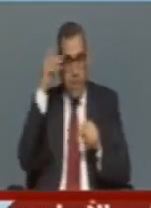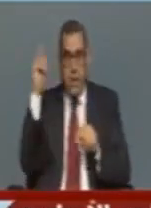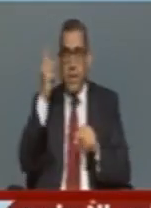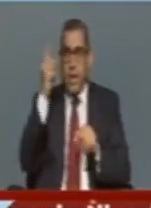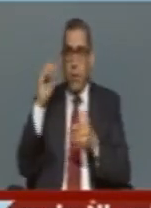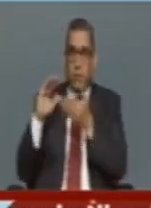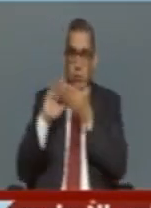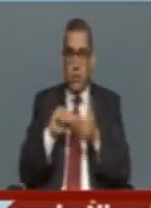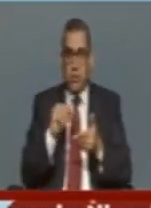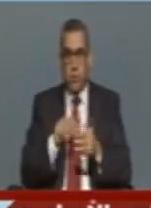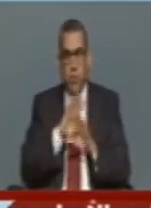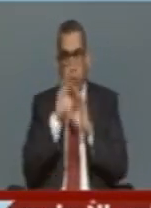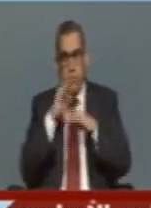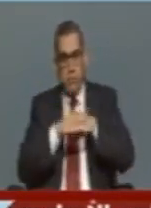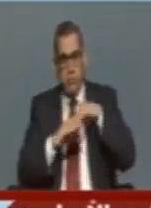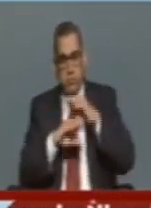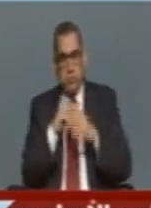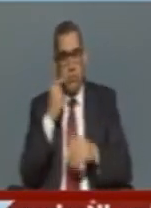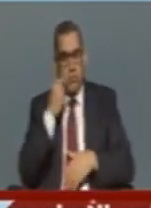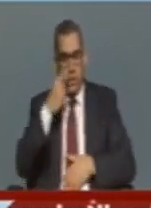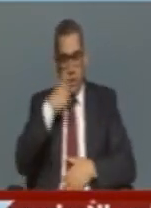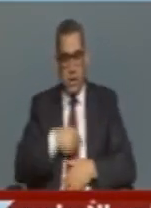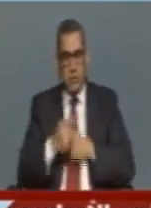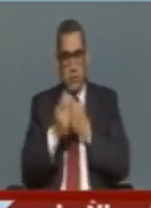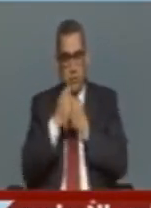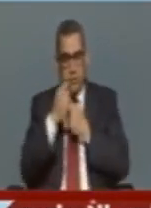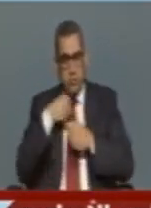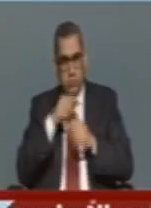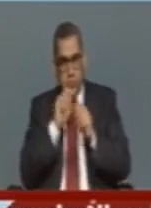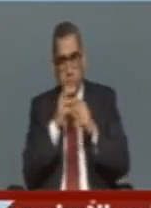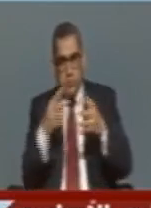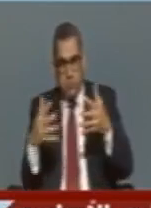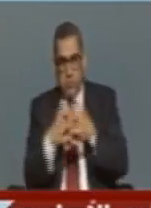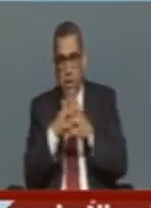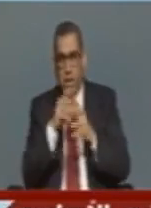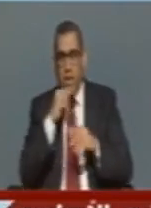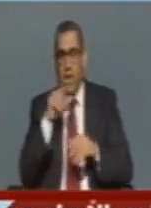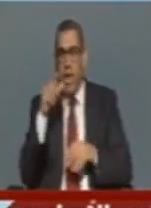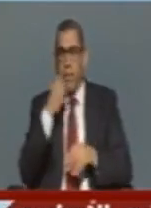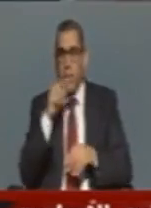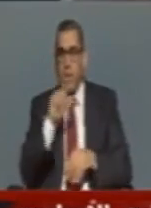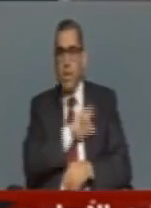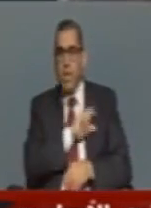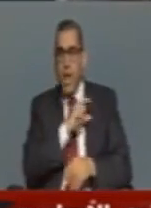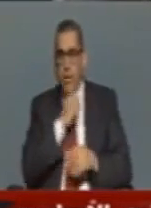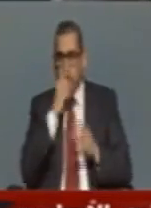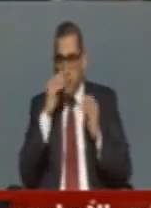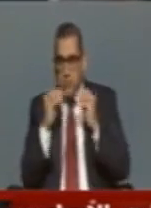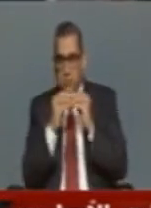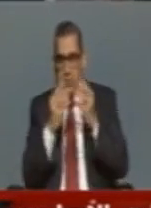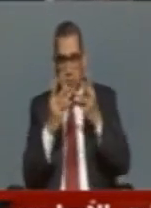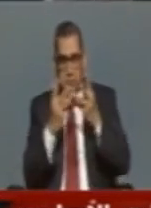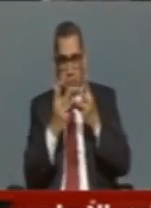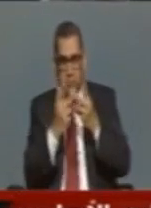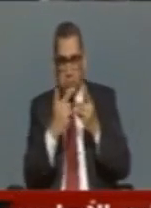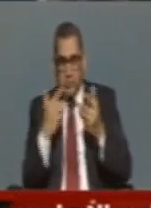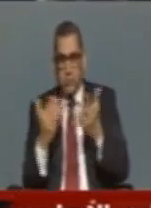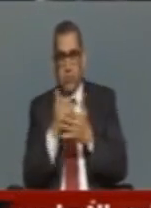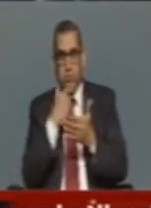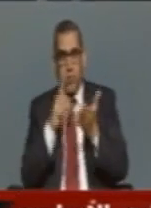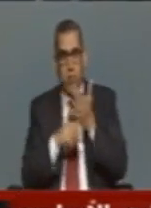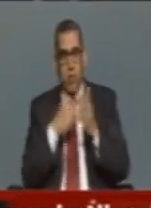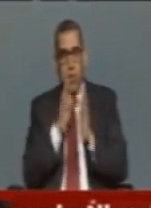وكلها مبنية على بناء الشخصية والتفاعل الطلاب في هذا الإطار. الحقيقة ده كان، وحتى كان عندنا كمان كتب